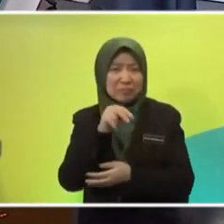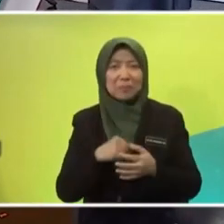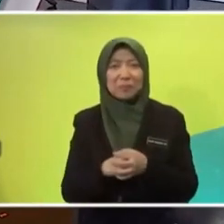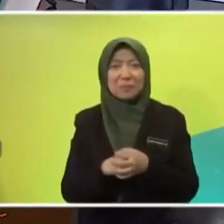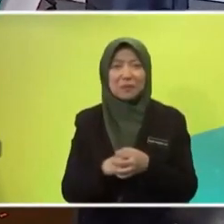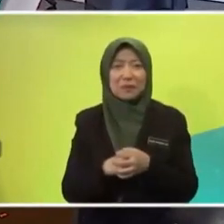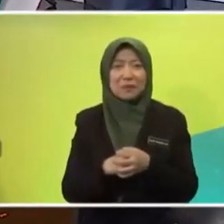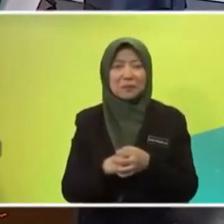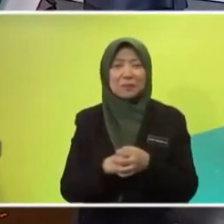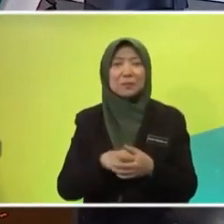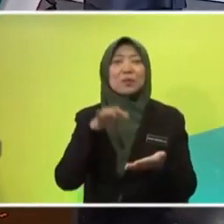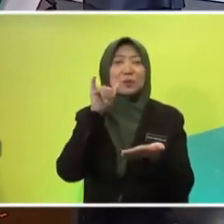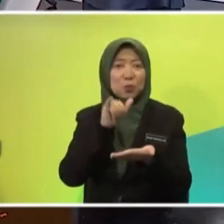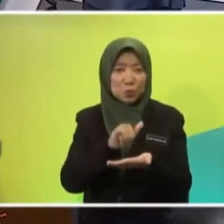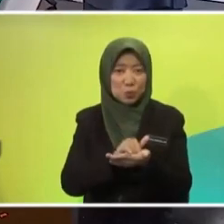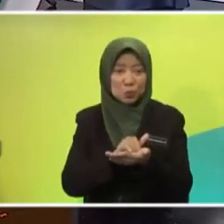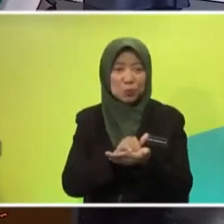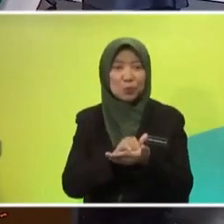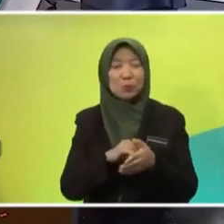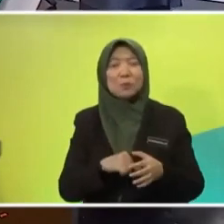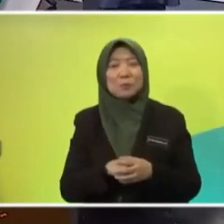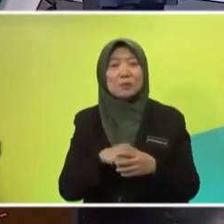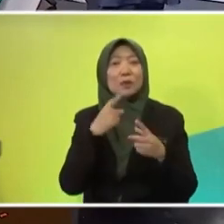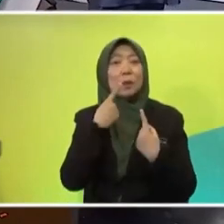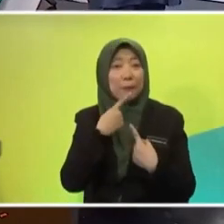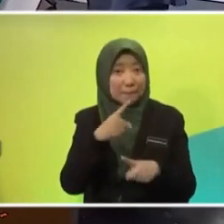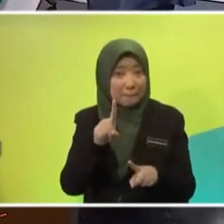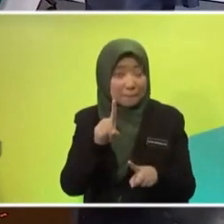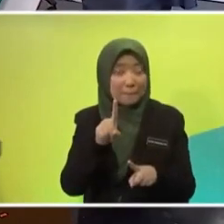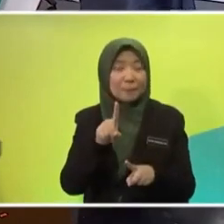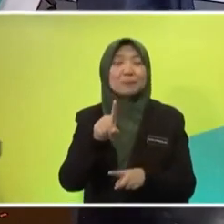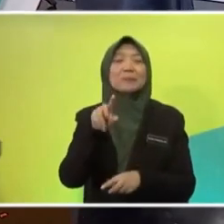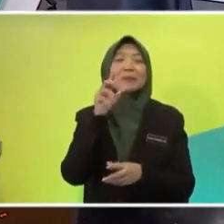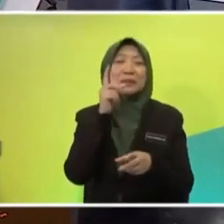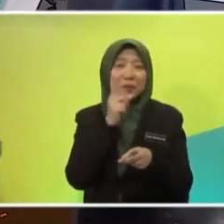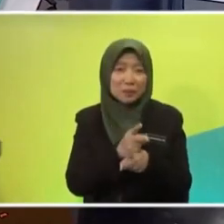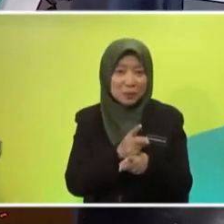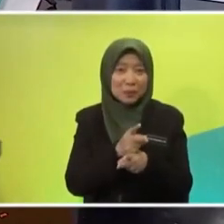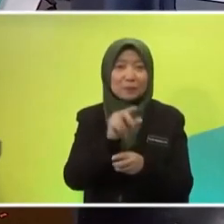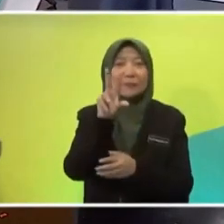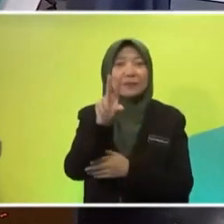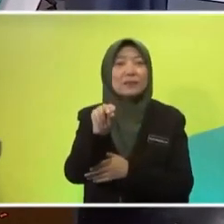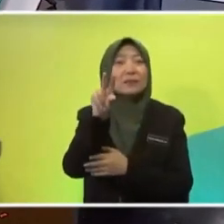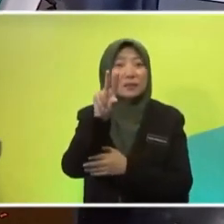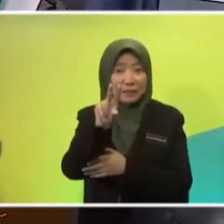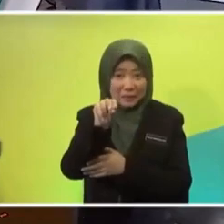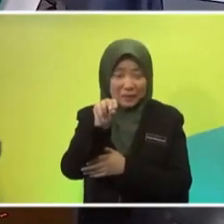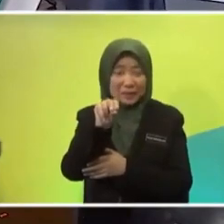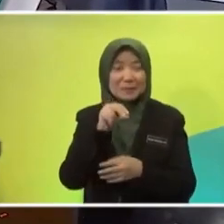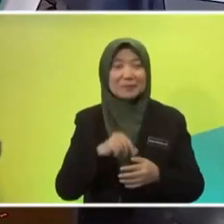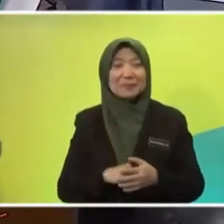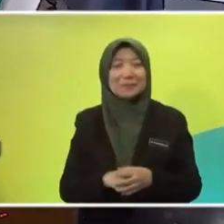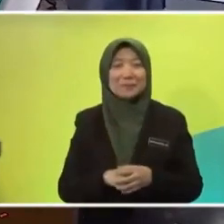bunyi itik cikgu. Okey, mari kita tengok jawapannya. Ya, betul. Bunyi